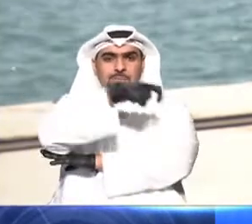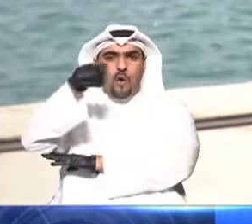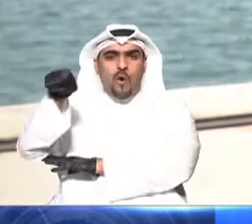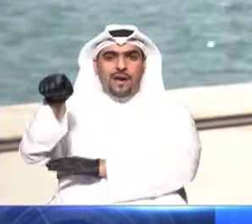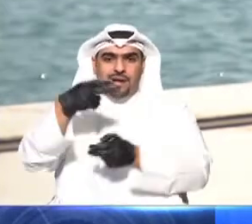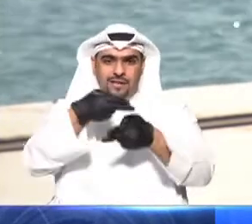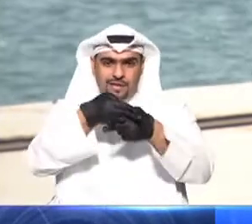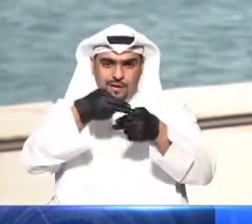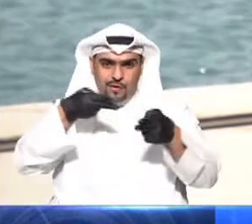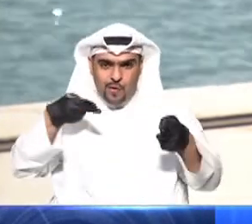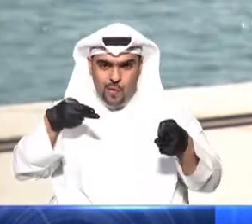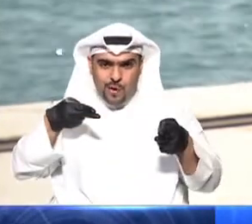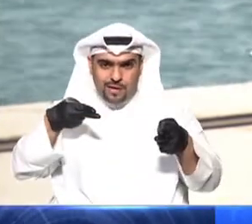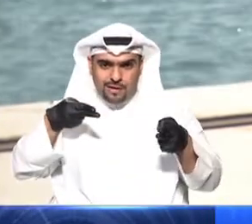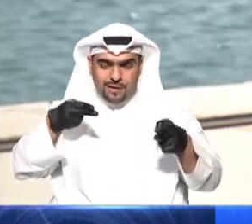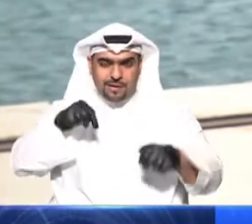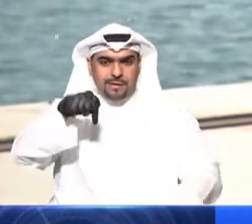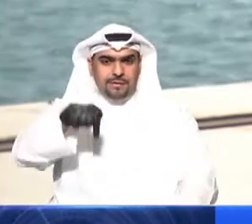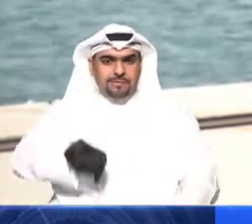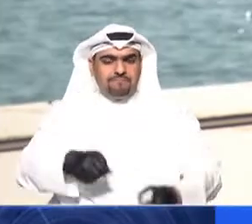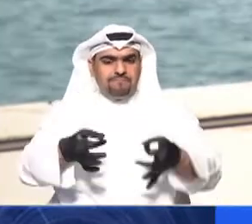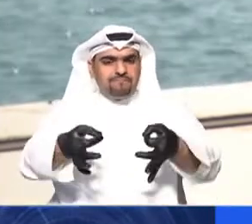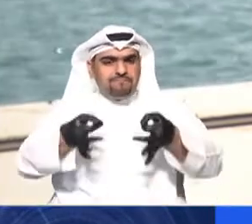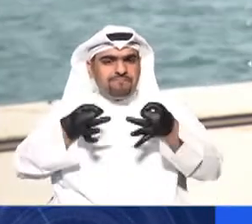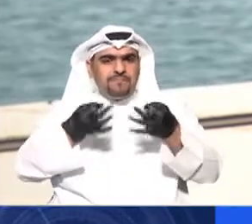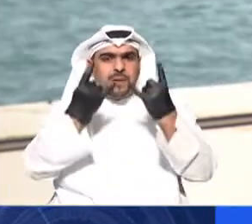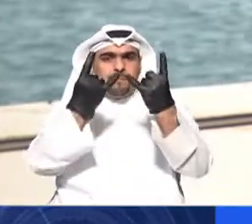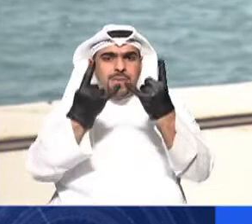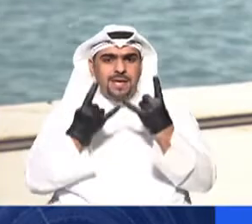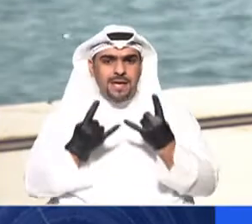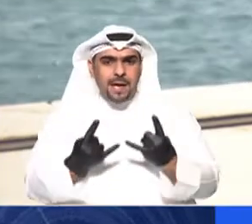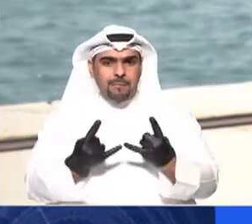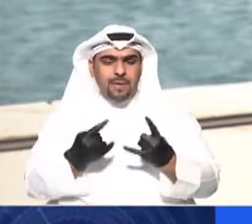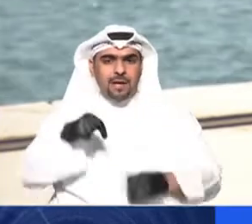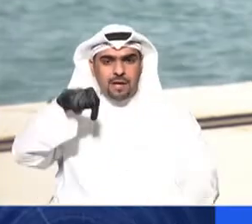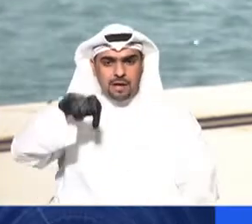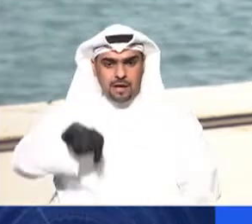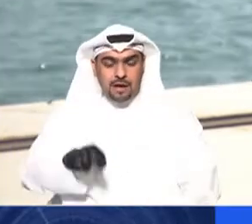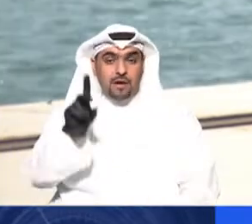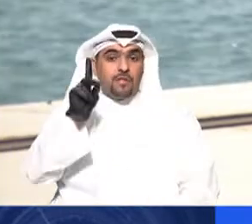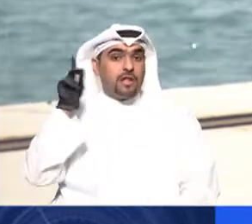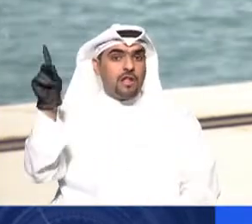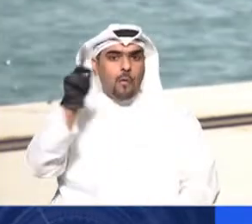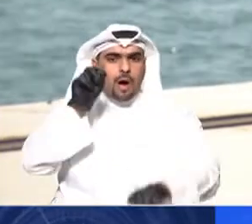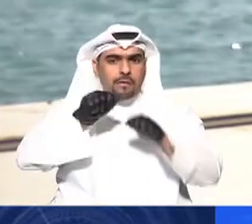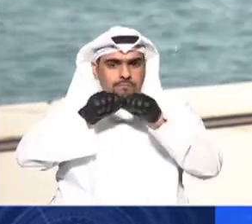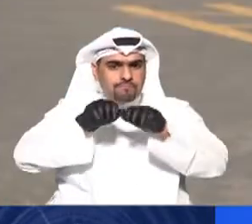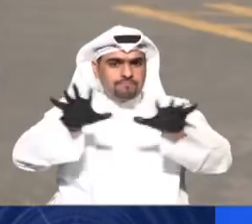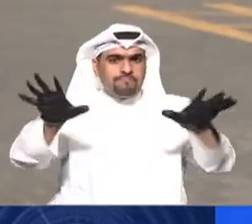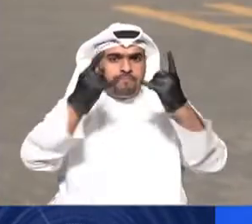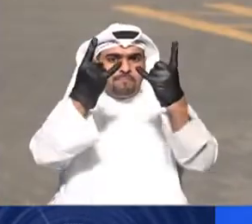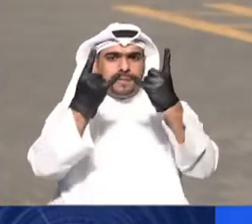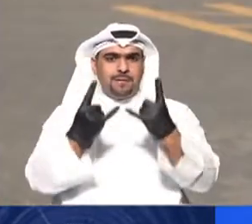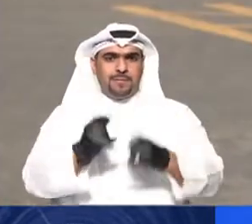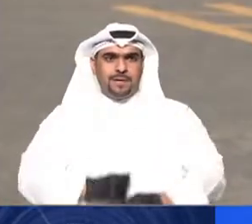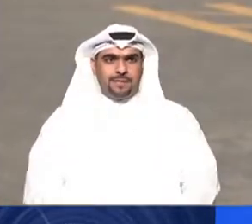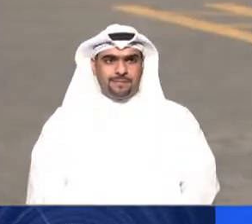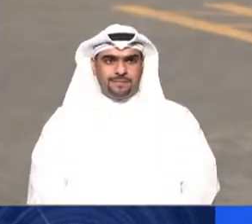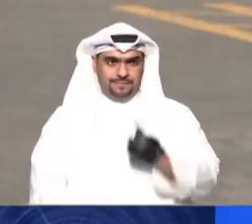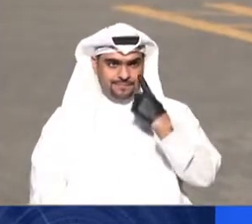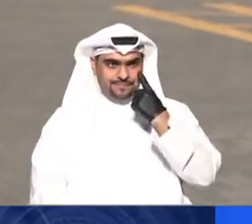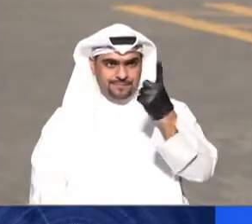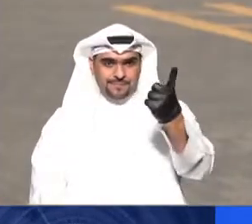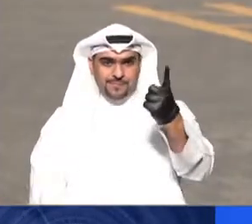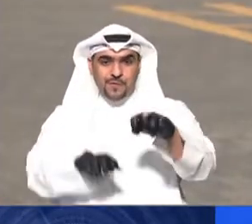بطريقة يعني تواكب حالة الاستنفار الموجودة اليوم في البلد لمواجهة هذا الفيروس. احنا